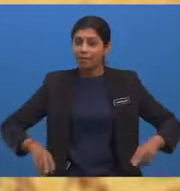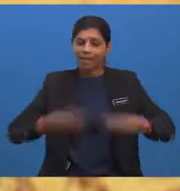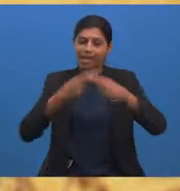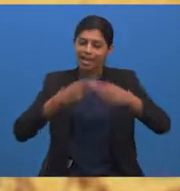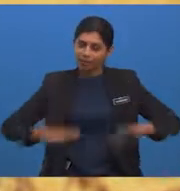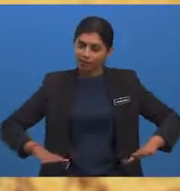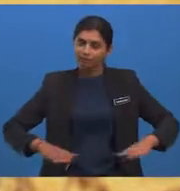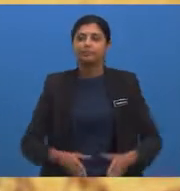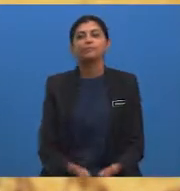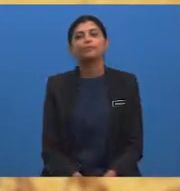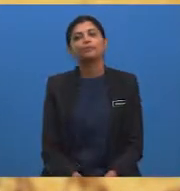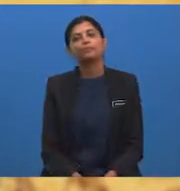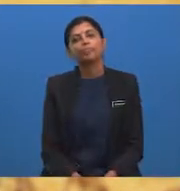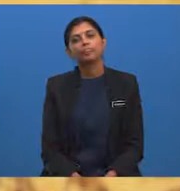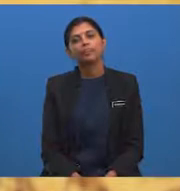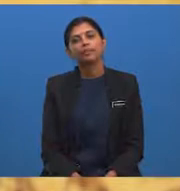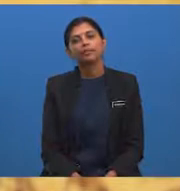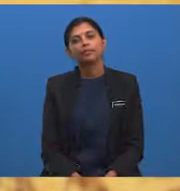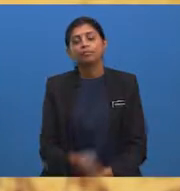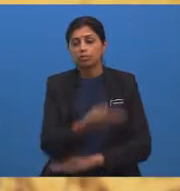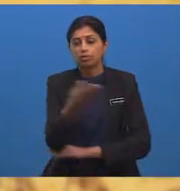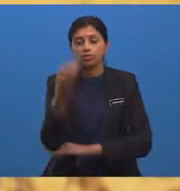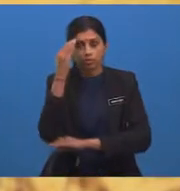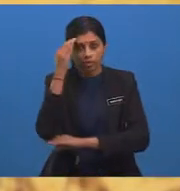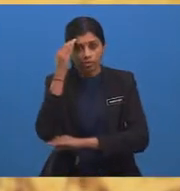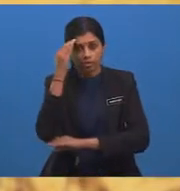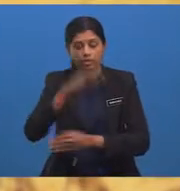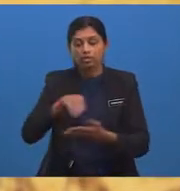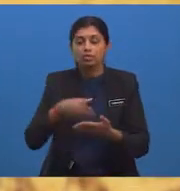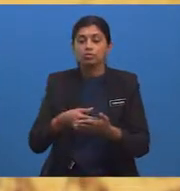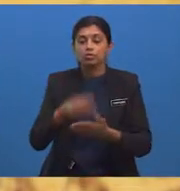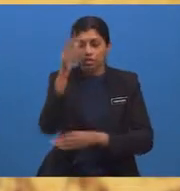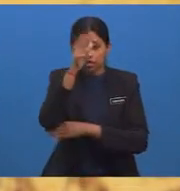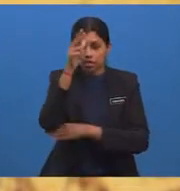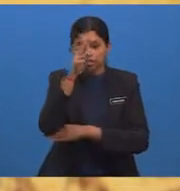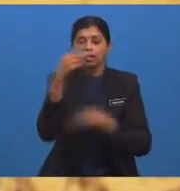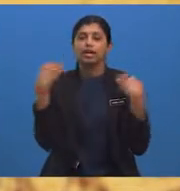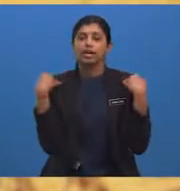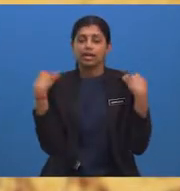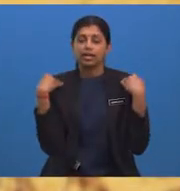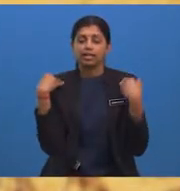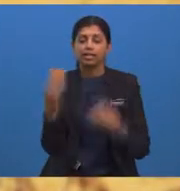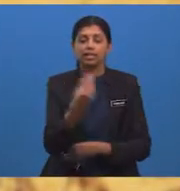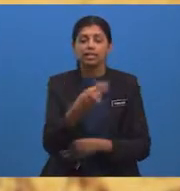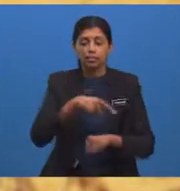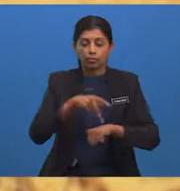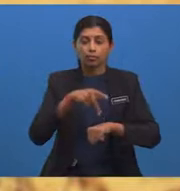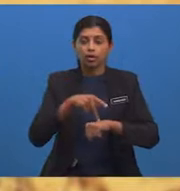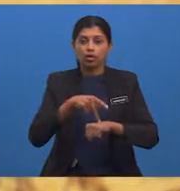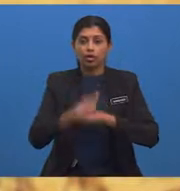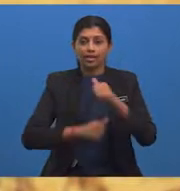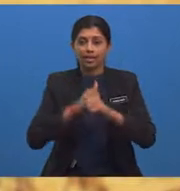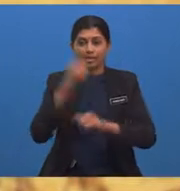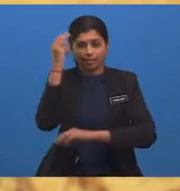yang murid semua tahu, setiap kerajaan yang wujud di Kepulauan Alam Melayu pada zaman dahulu